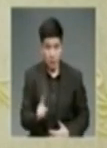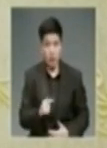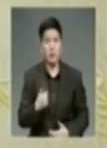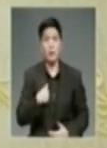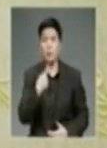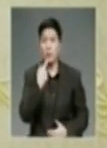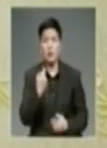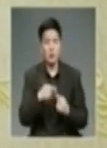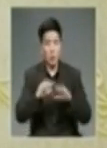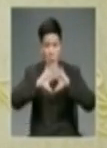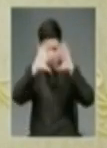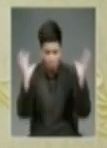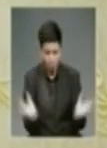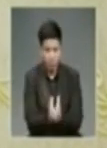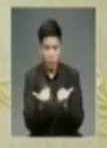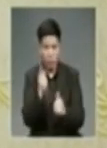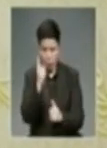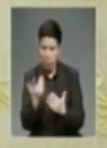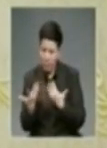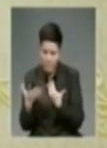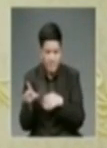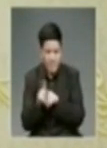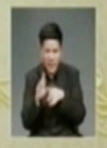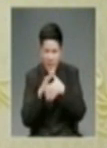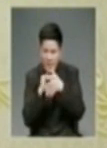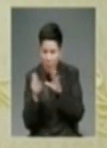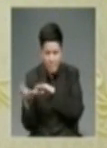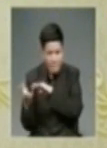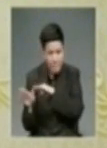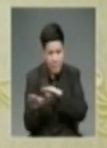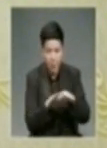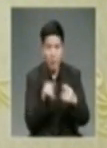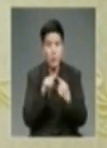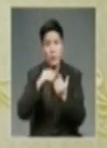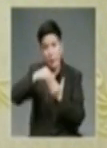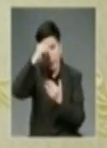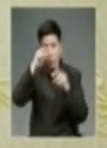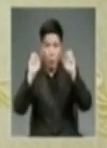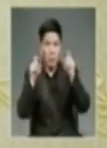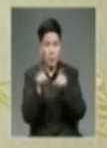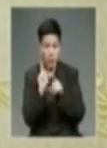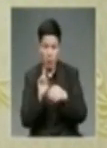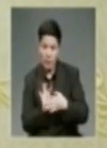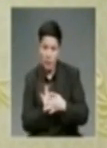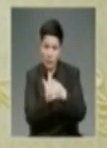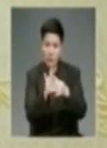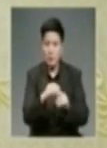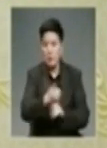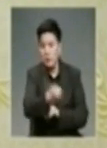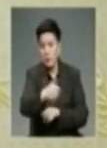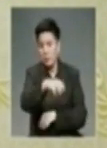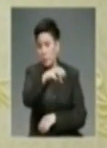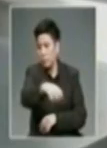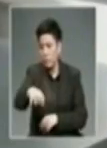ราเรียกว่าองคาพยพนั้นมันจะต้องทำงานเป็นเนื้อเดียวกันนะครับคือองคาพยพด้านการศึกษาแล้วต้องเชื่อมโยงกับส่วนอื่นด้วยธุรการอื่นด้ว